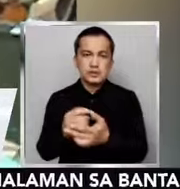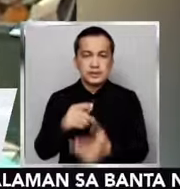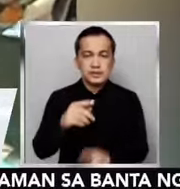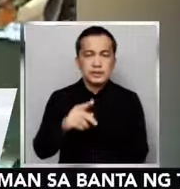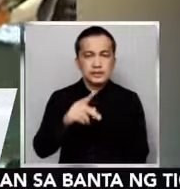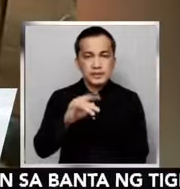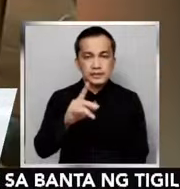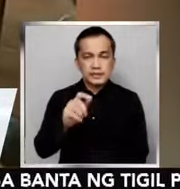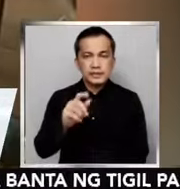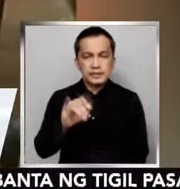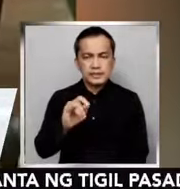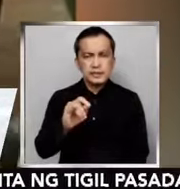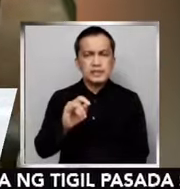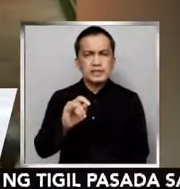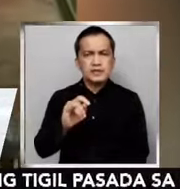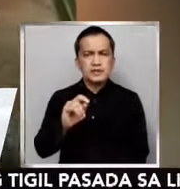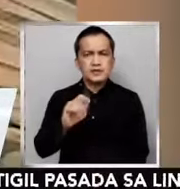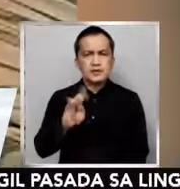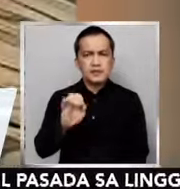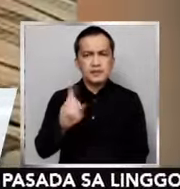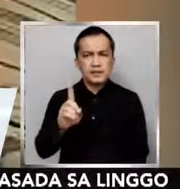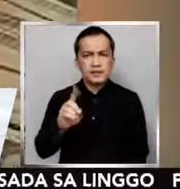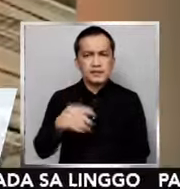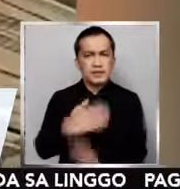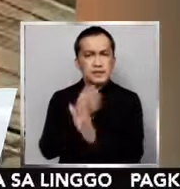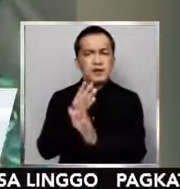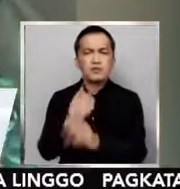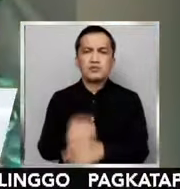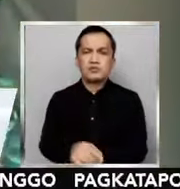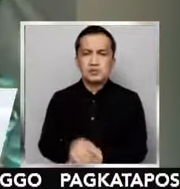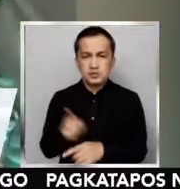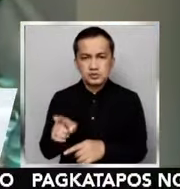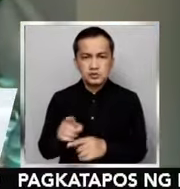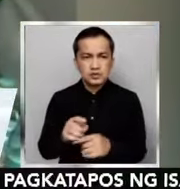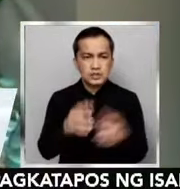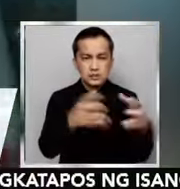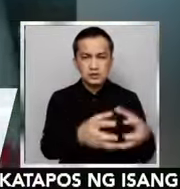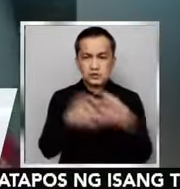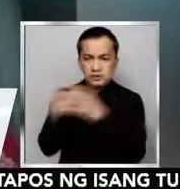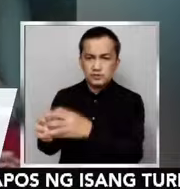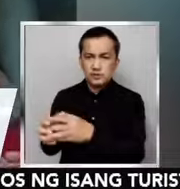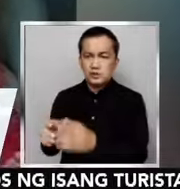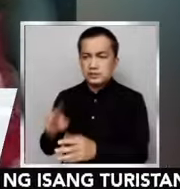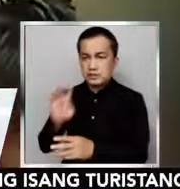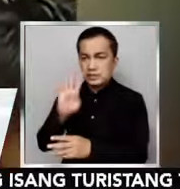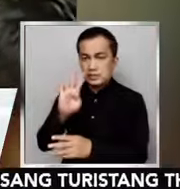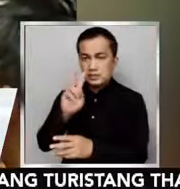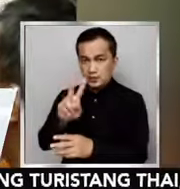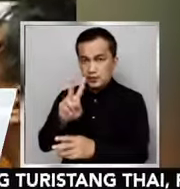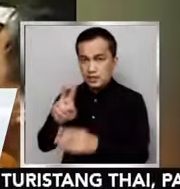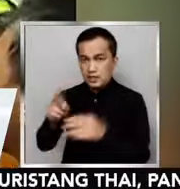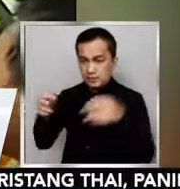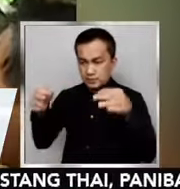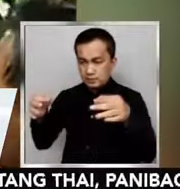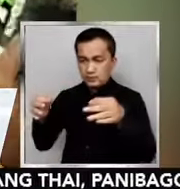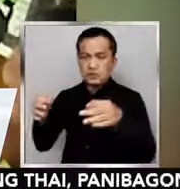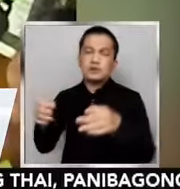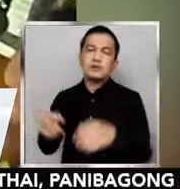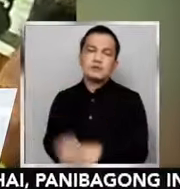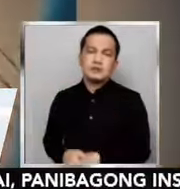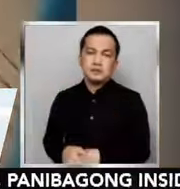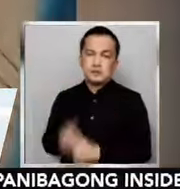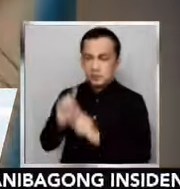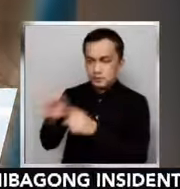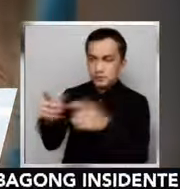Davao City kaya tumutuloy na muna sila sa dalawang basketball court sa lugar dahil halos Imposible